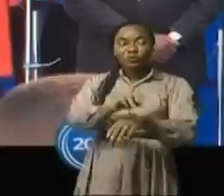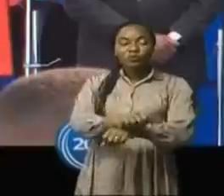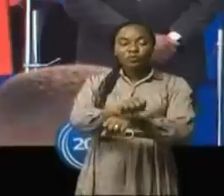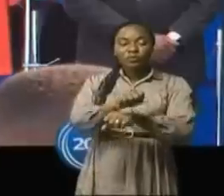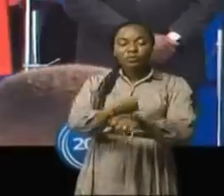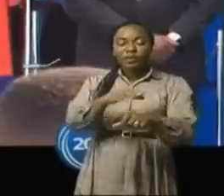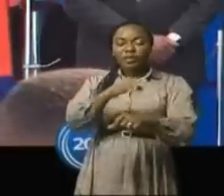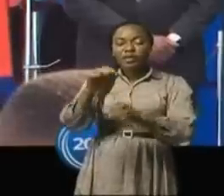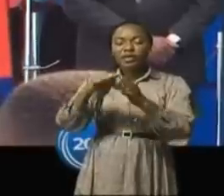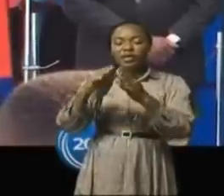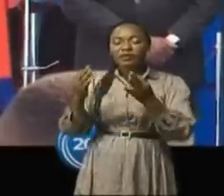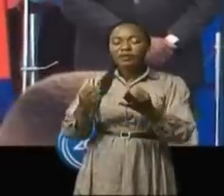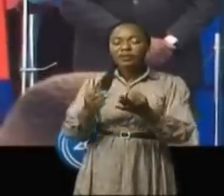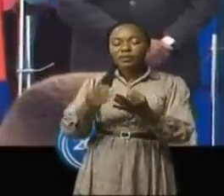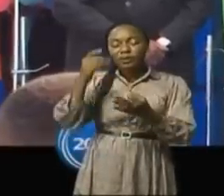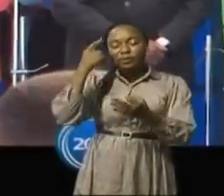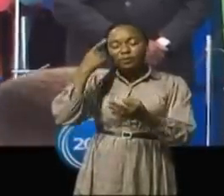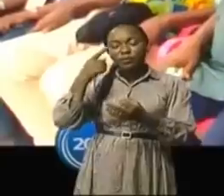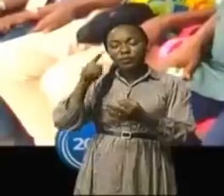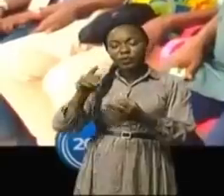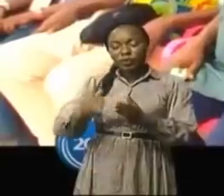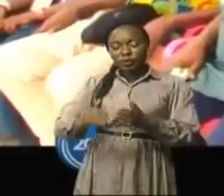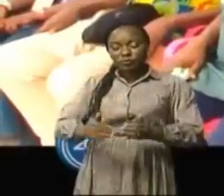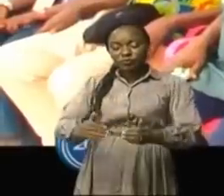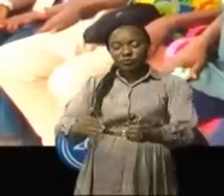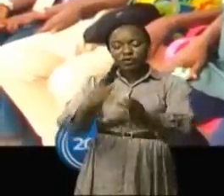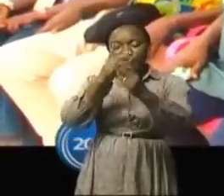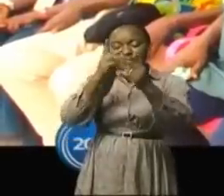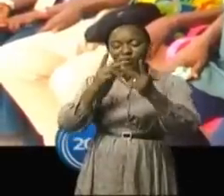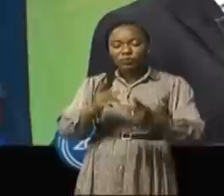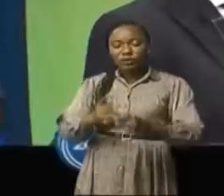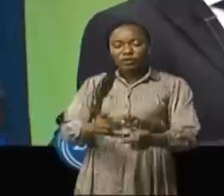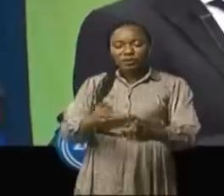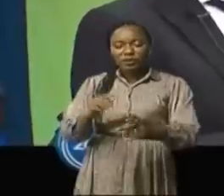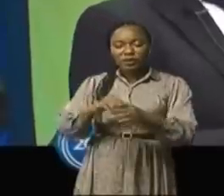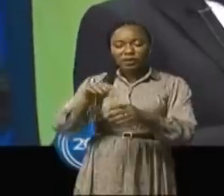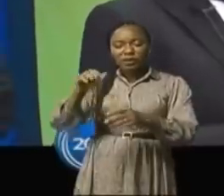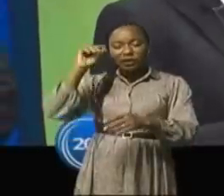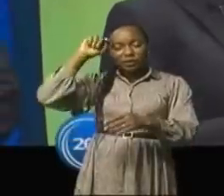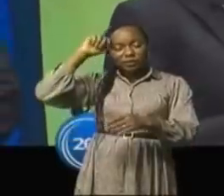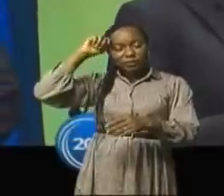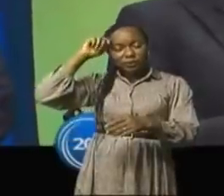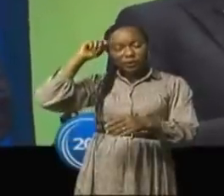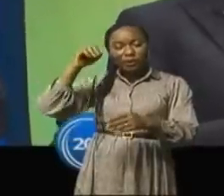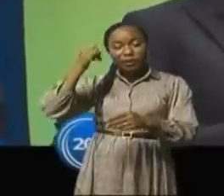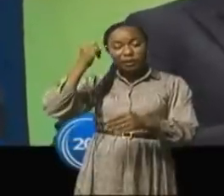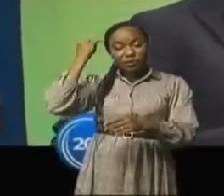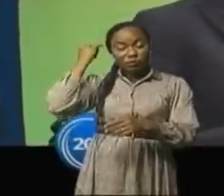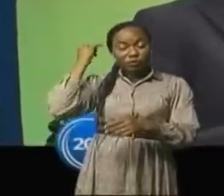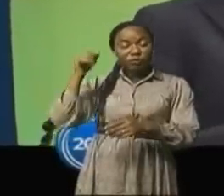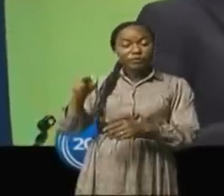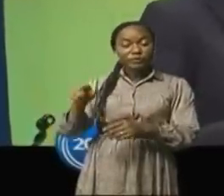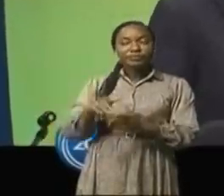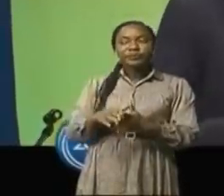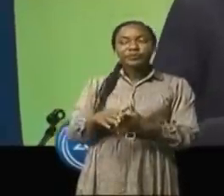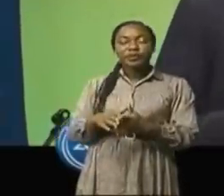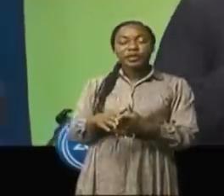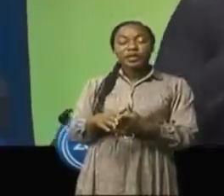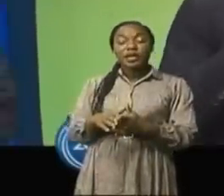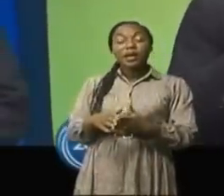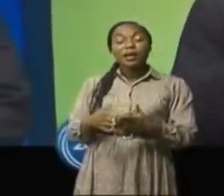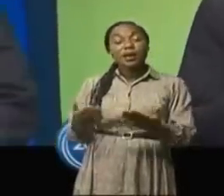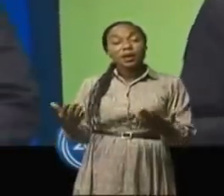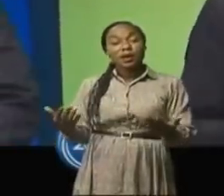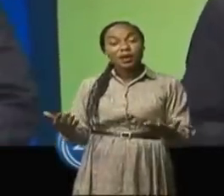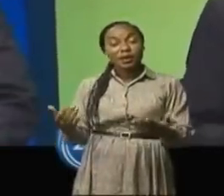Lumumba pour leur rôle dans ce processus de valorisation de la mémoire du héros national. Aucun deuil ne